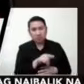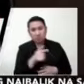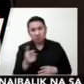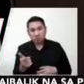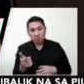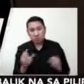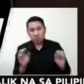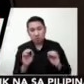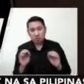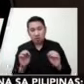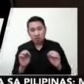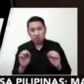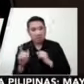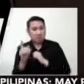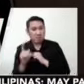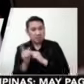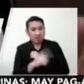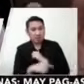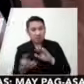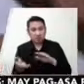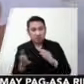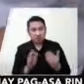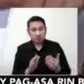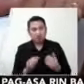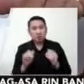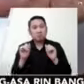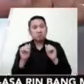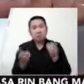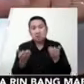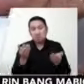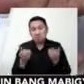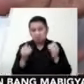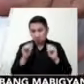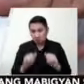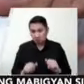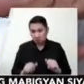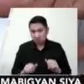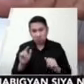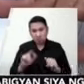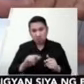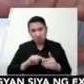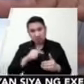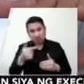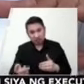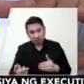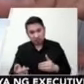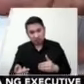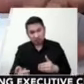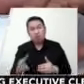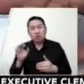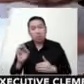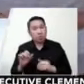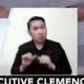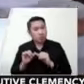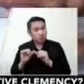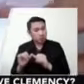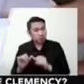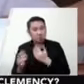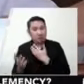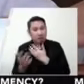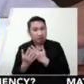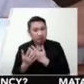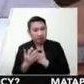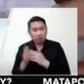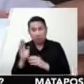ang range ng possibilities, pwedeng yung susunod ay reclusion perpetua na